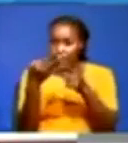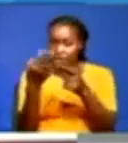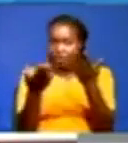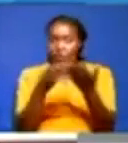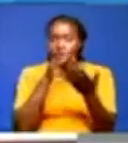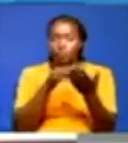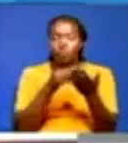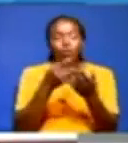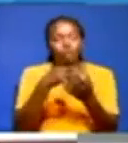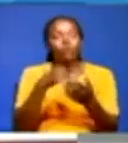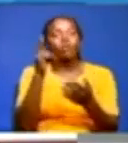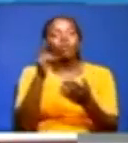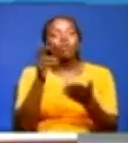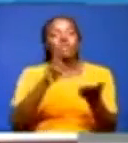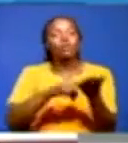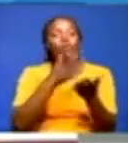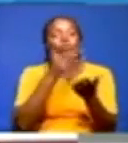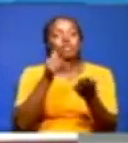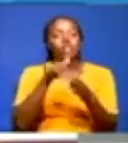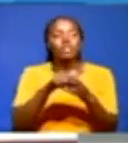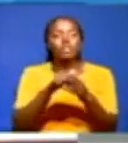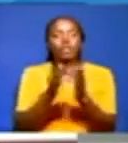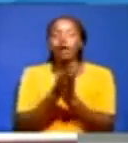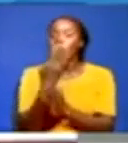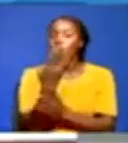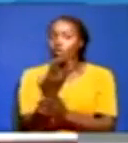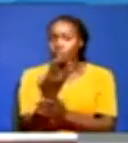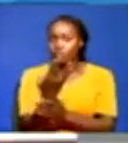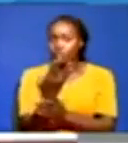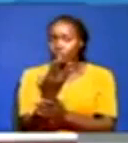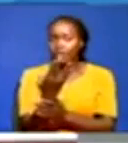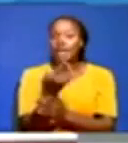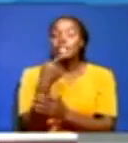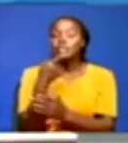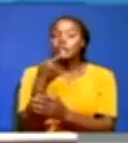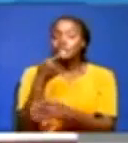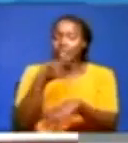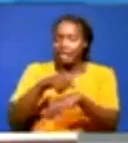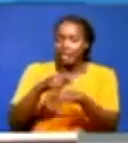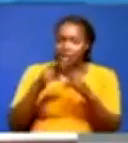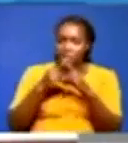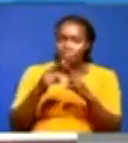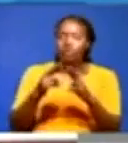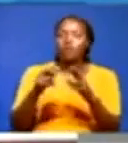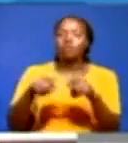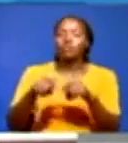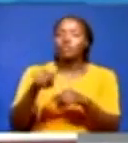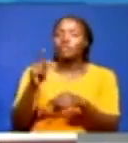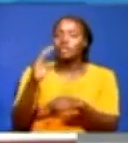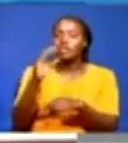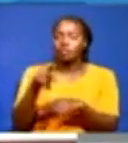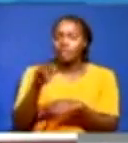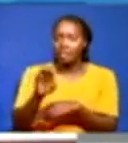ambao walirekodi matokeo bora kwenye masomo manne. Akizungumza alipotangaza matokeo ya mwaka huu ya mtihani wa kitaifa wa